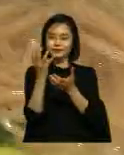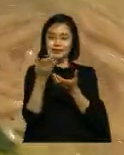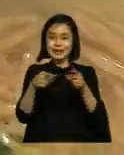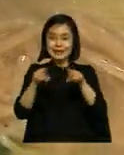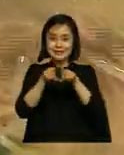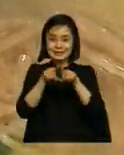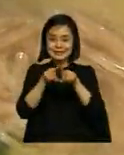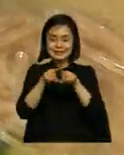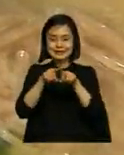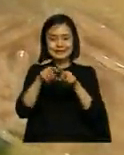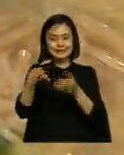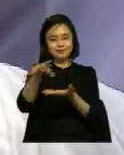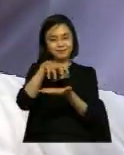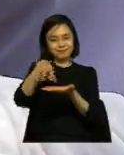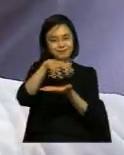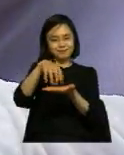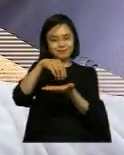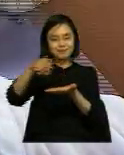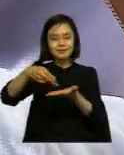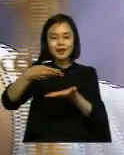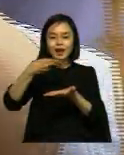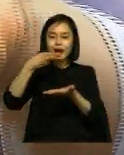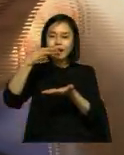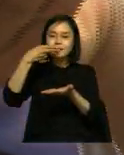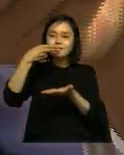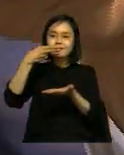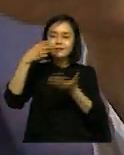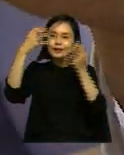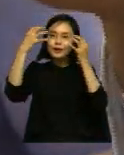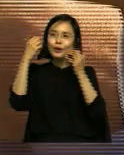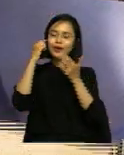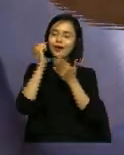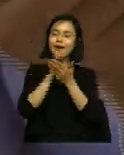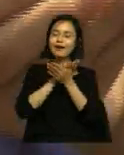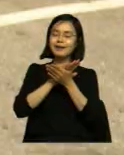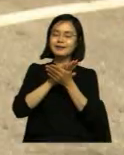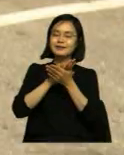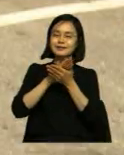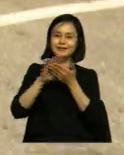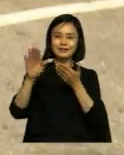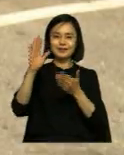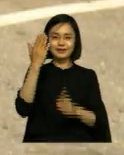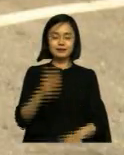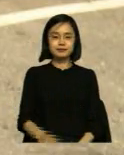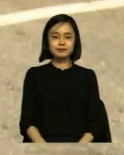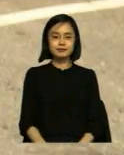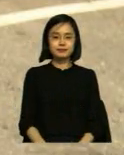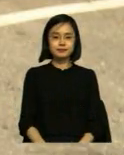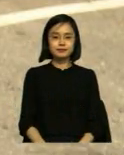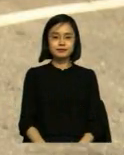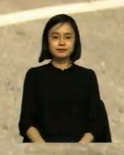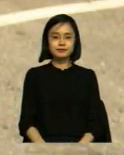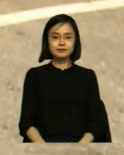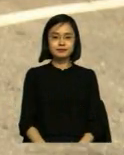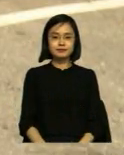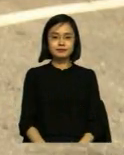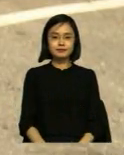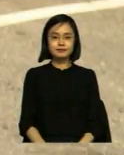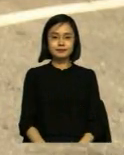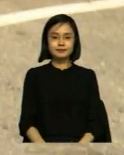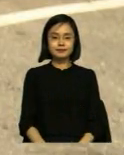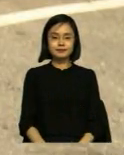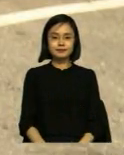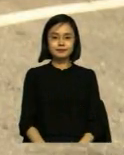얼음 속에 냉면을 잘 섞어 한입 먹으면 더위가 사라집니다. 지역 경제 활성화를 위해서도 그렇고